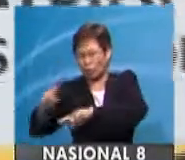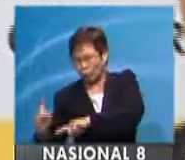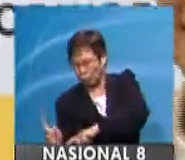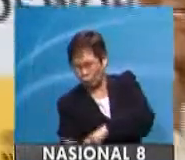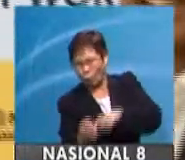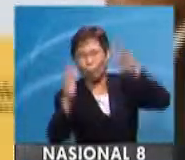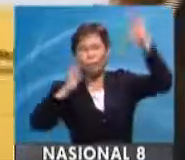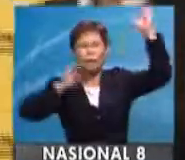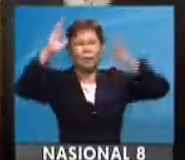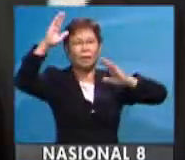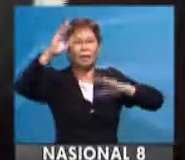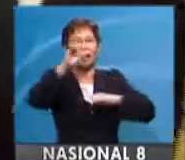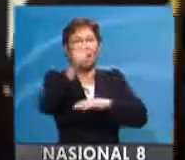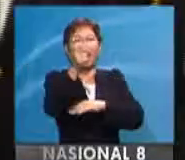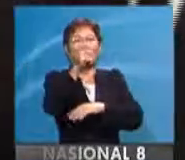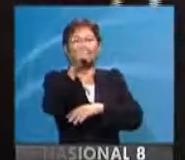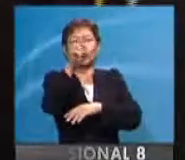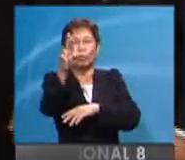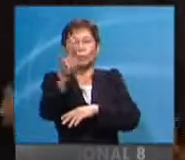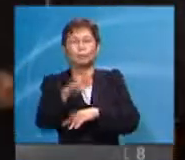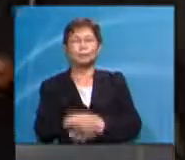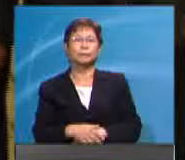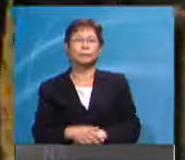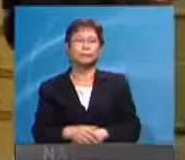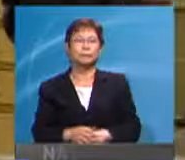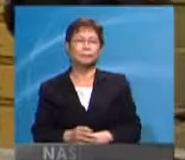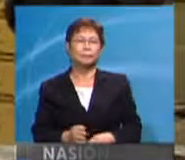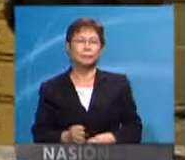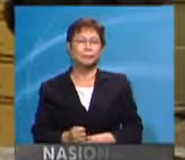Tan Sri Muhammad Anwar Muhammad Nur